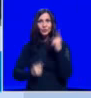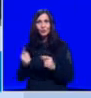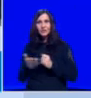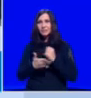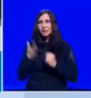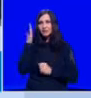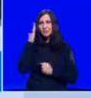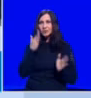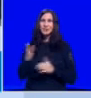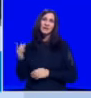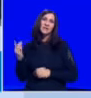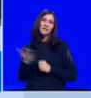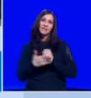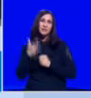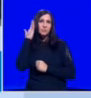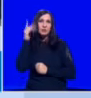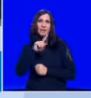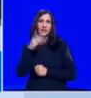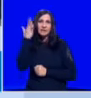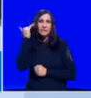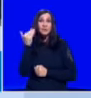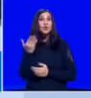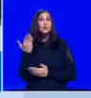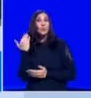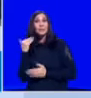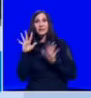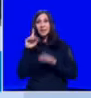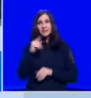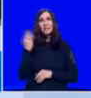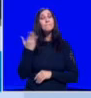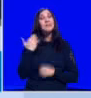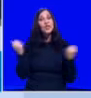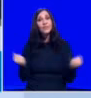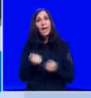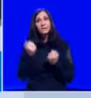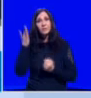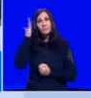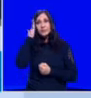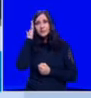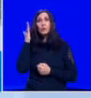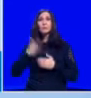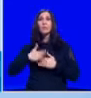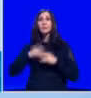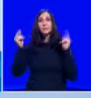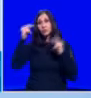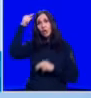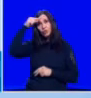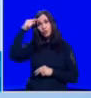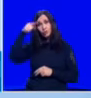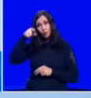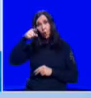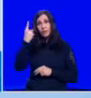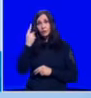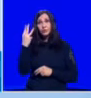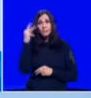земеделския министър. За земеделския министър не трябва да забравяме, че той беше само допреди 10 дни, беше действащ министър от квотата на ППДБ. Той е един от тримата министри,